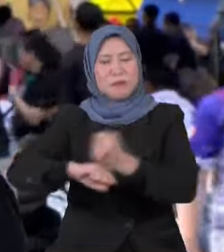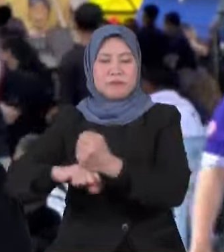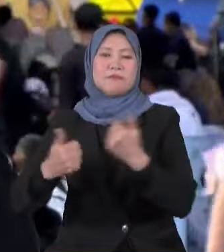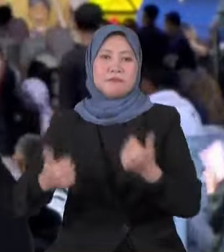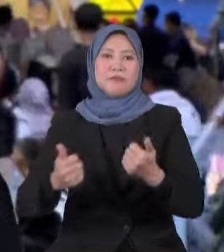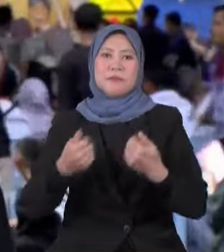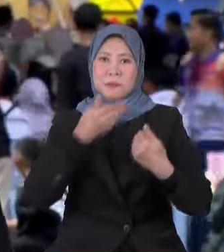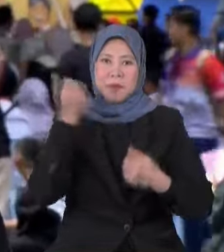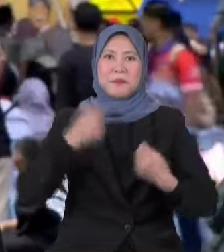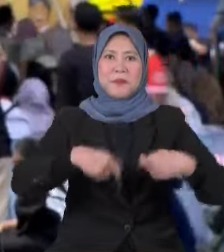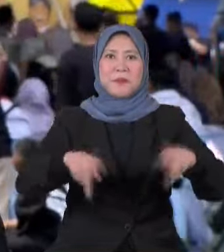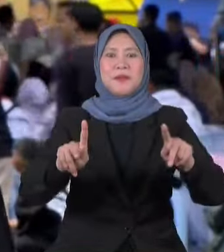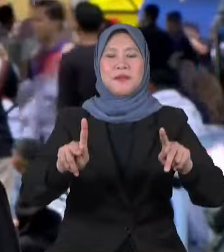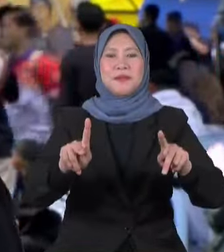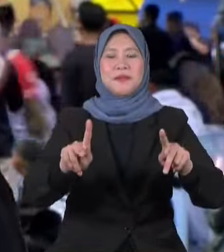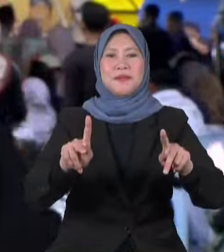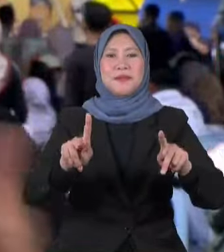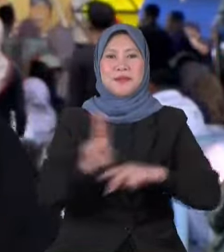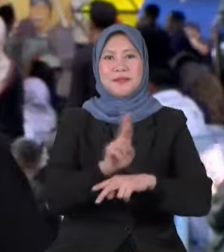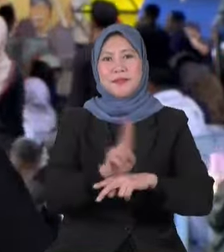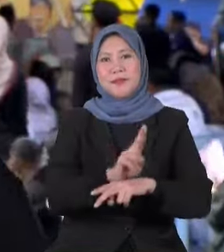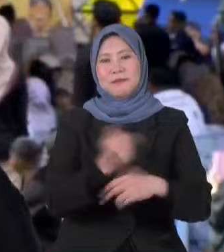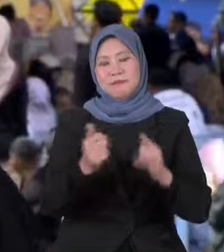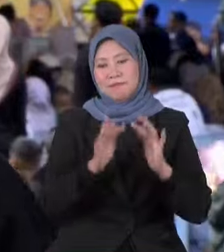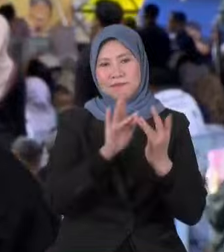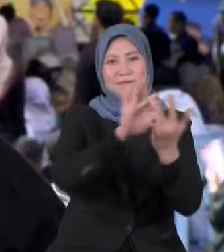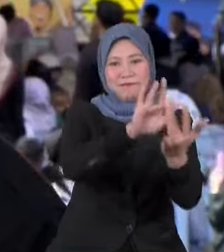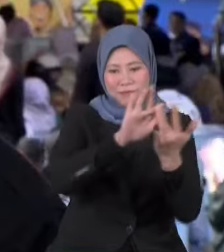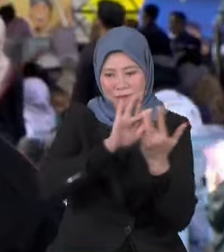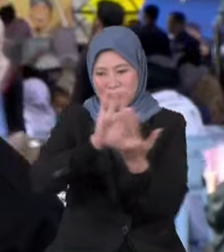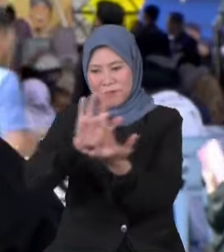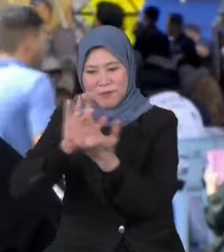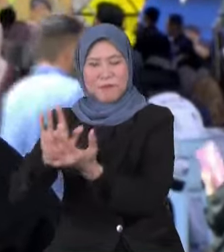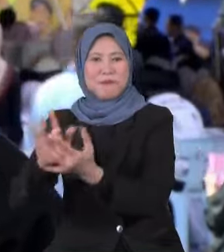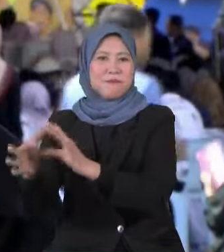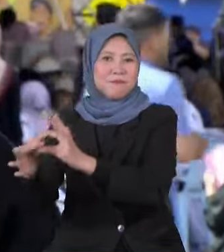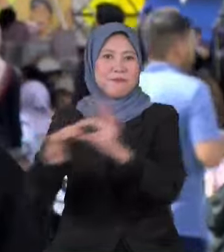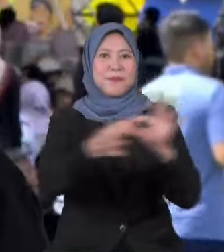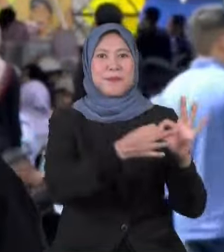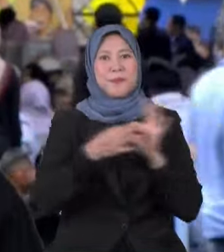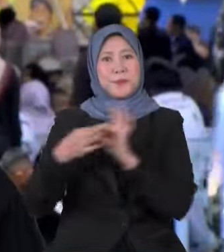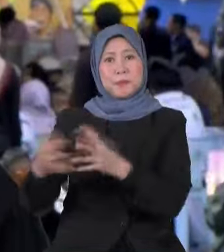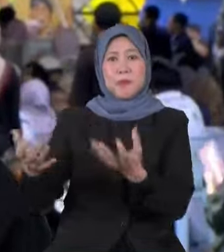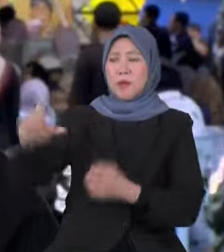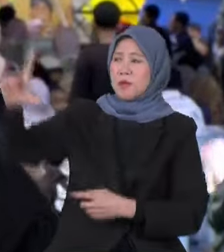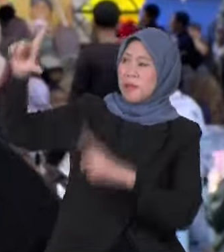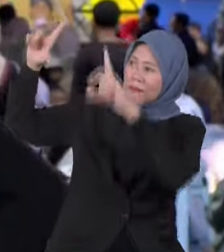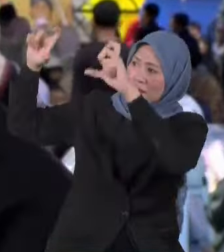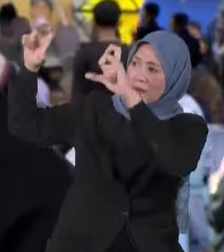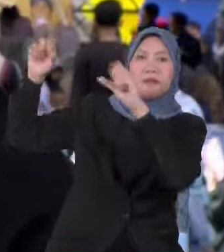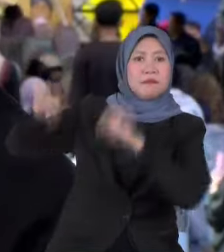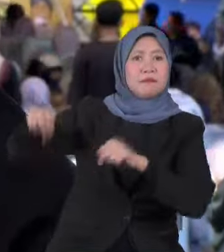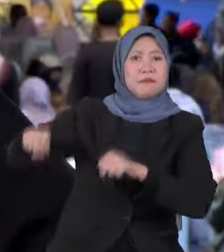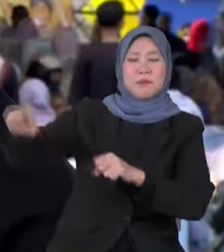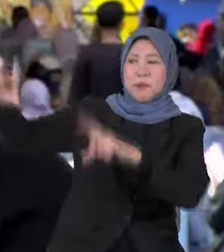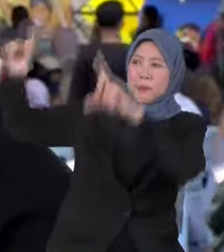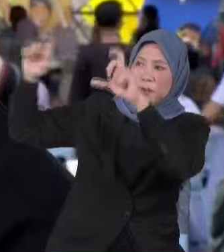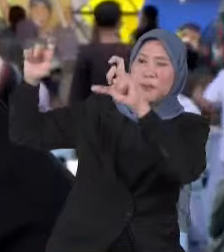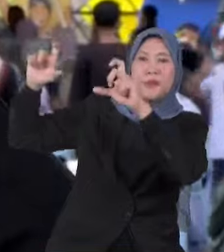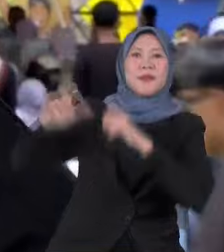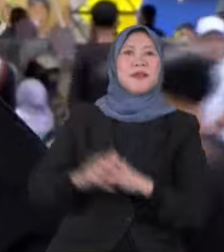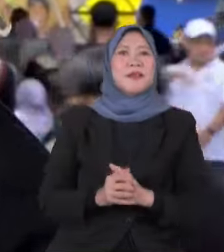kita gunakan untuk networking, gunakan untuk nak selfie pun boleh. Dekat luar sana,